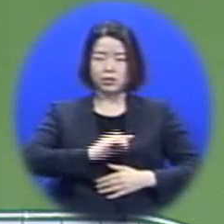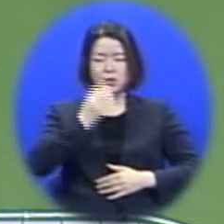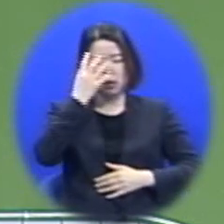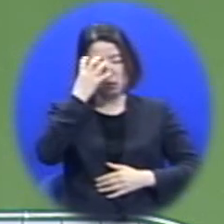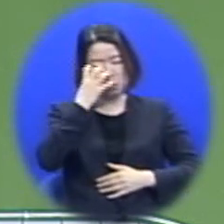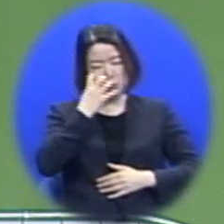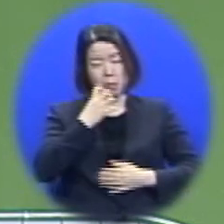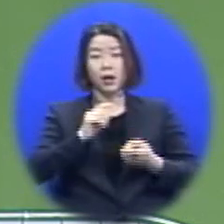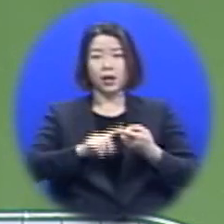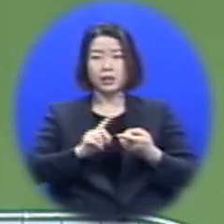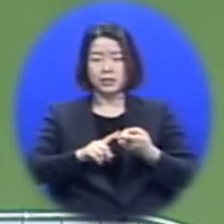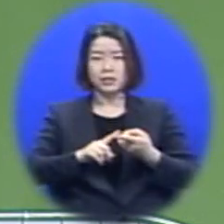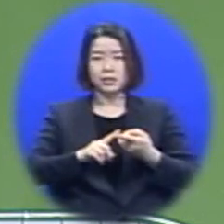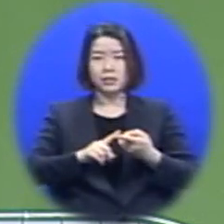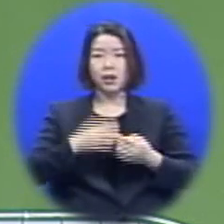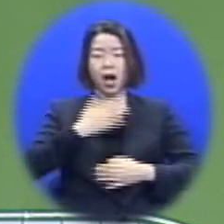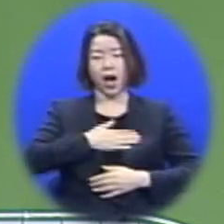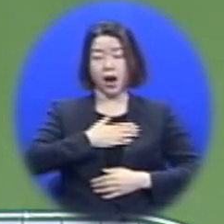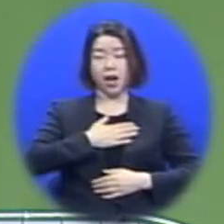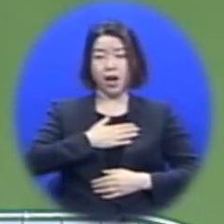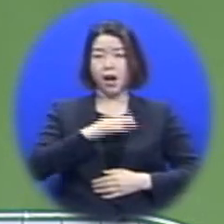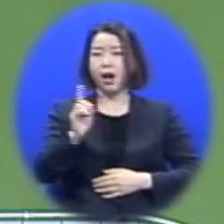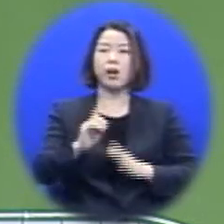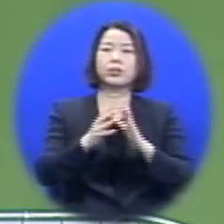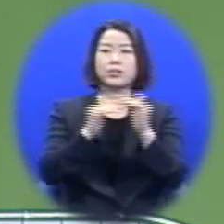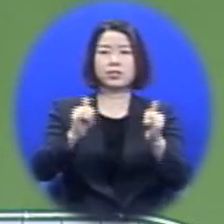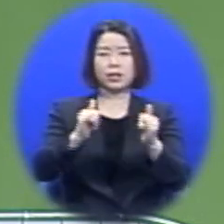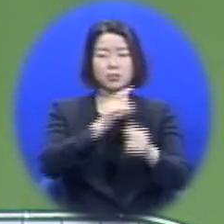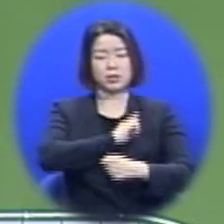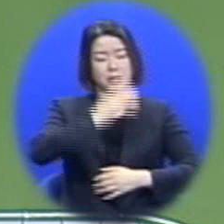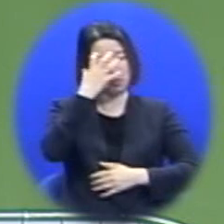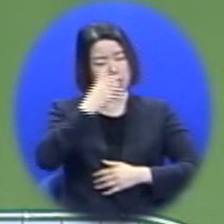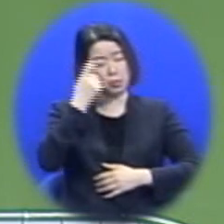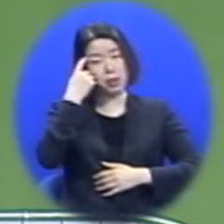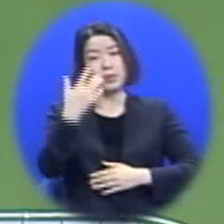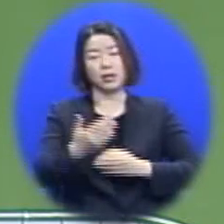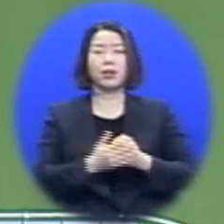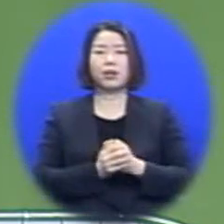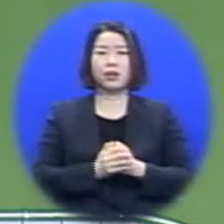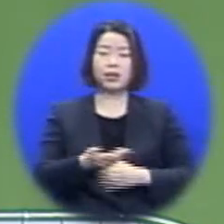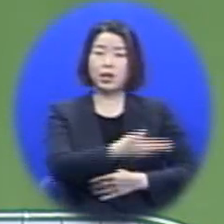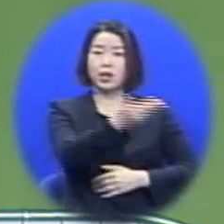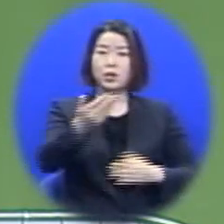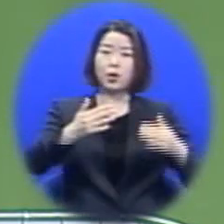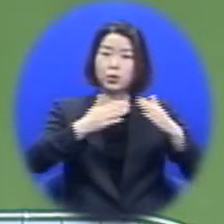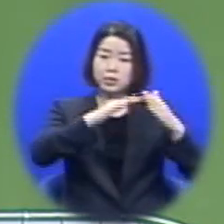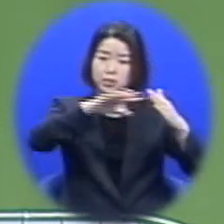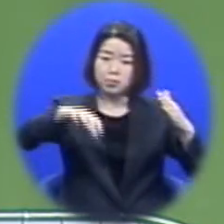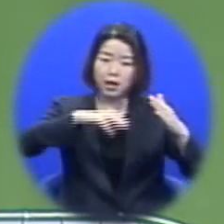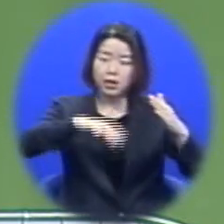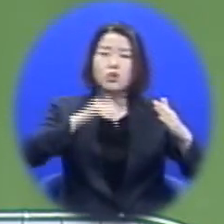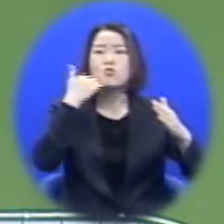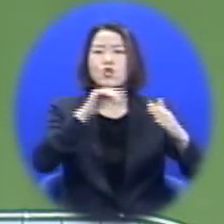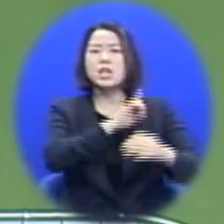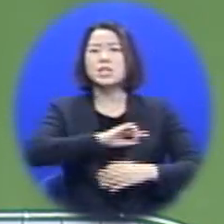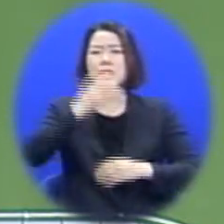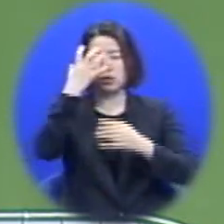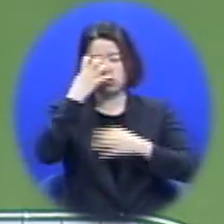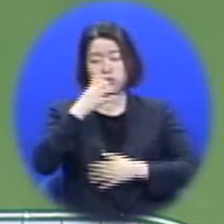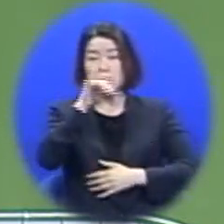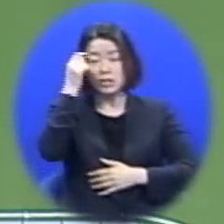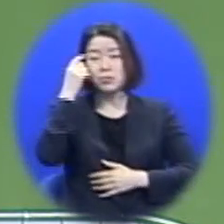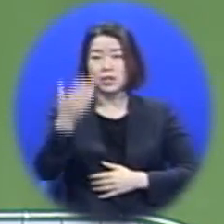우울한지 알지요? 어떤 사람이 제일 우울해요? 여러분 집에 누가 제일 우울해요? 알지요?